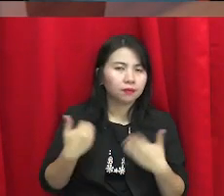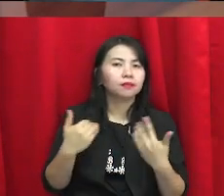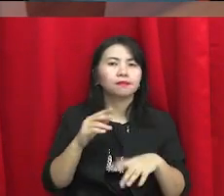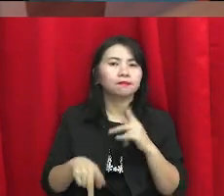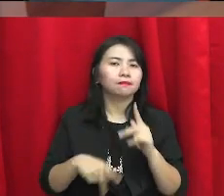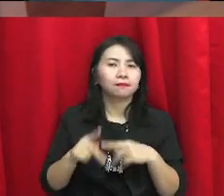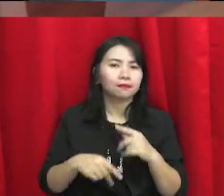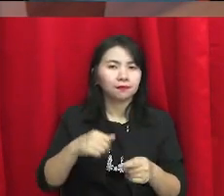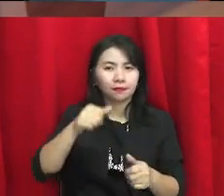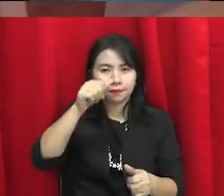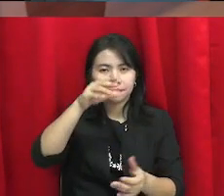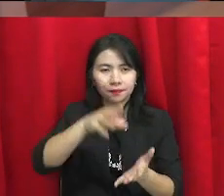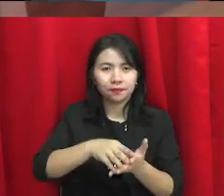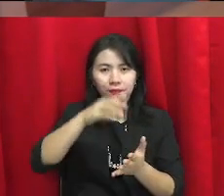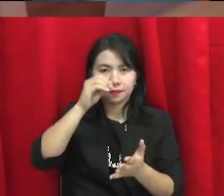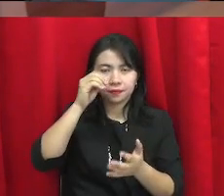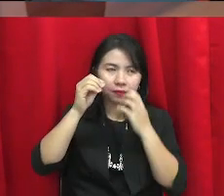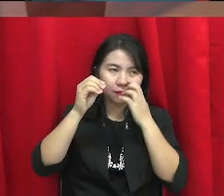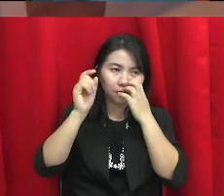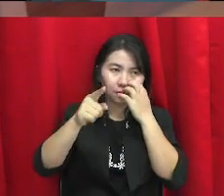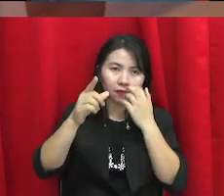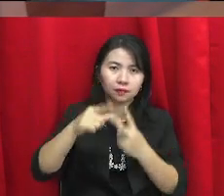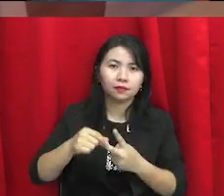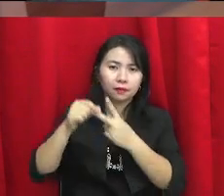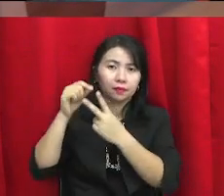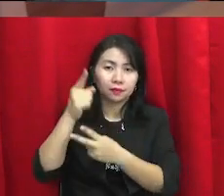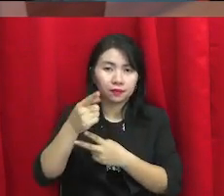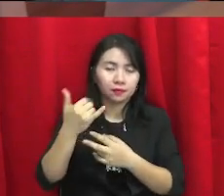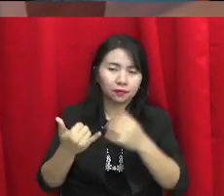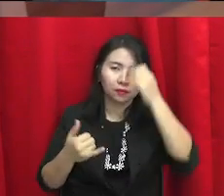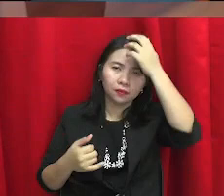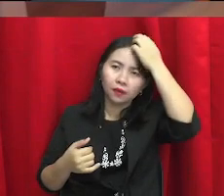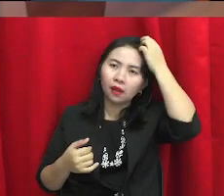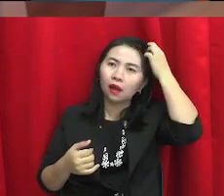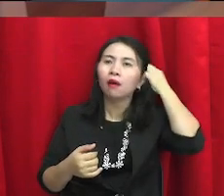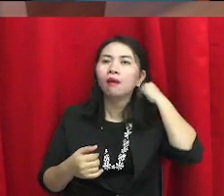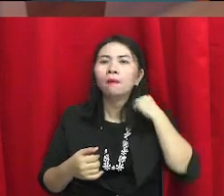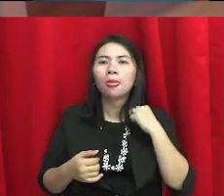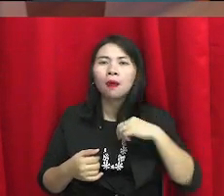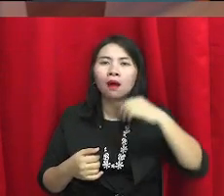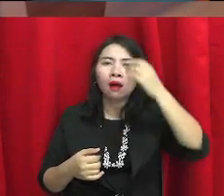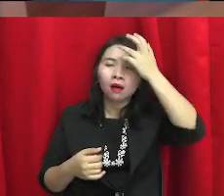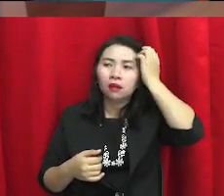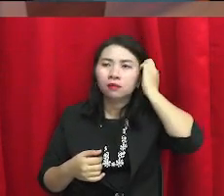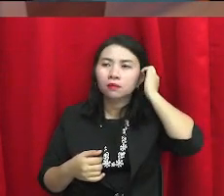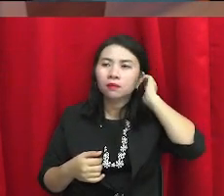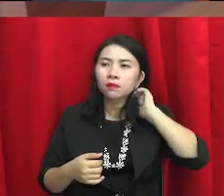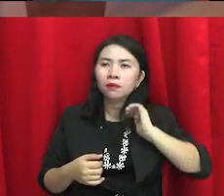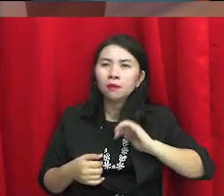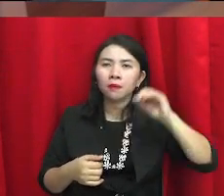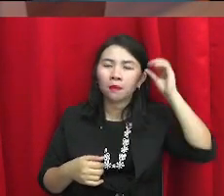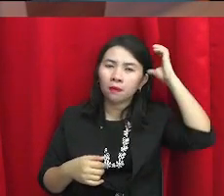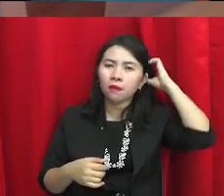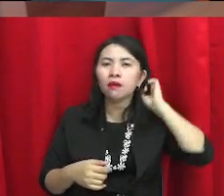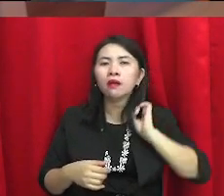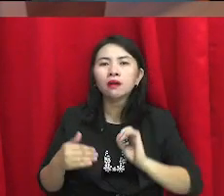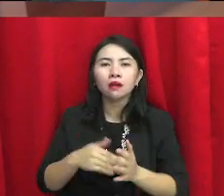nyo to, lalong-lalo na, andito si, ang team preparation host. You see? Lalong-lalo na, kaya ako sinasabi ito sa